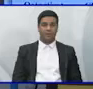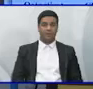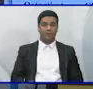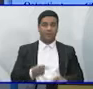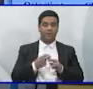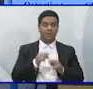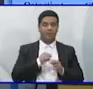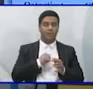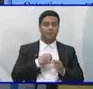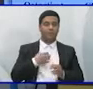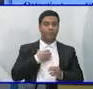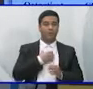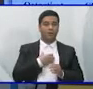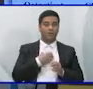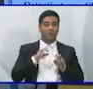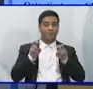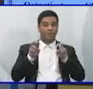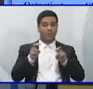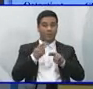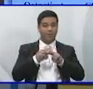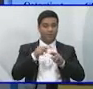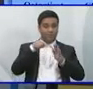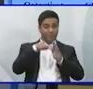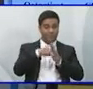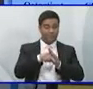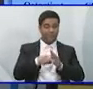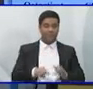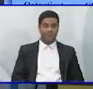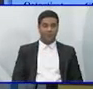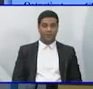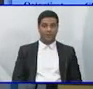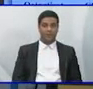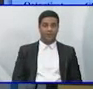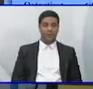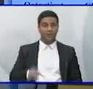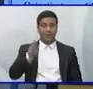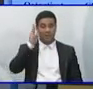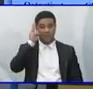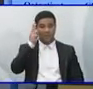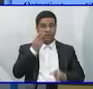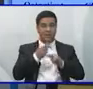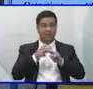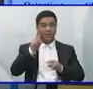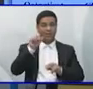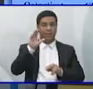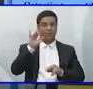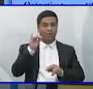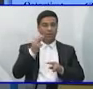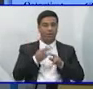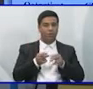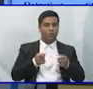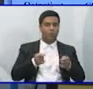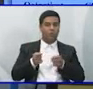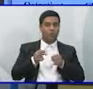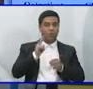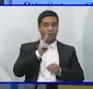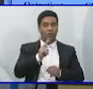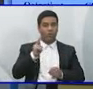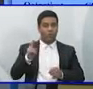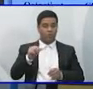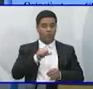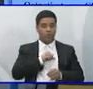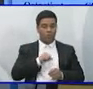Yuqori rejamizning yuqori mavzularida ko'rib chiqqanimiz kabi, Xiva xonligi tarkibida